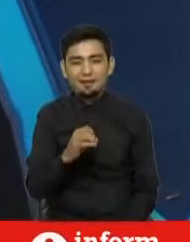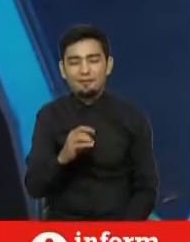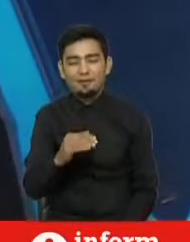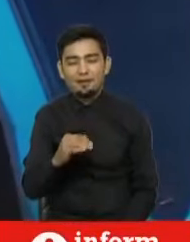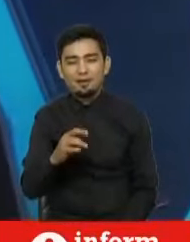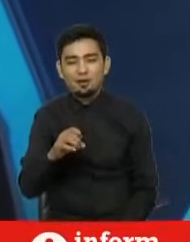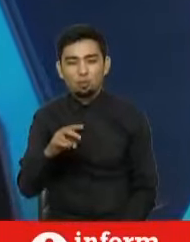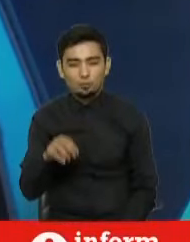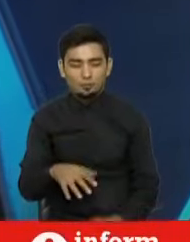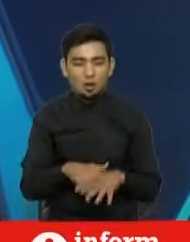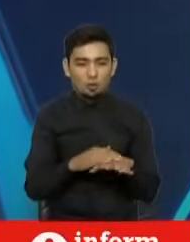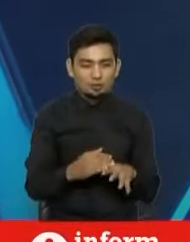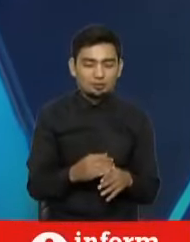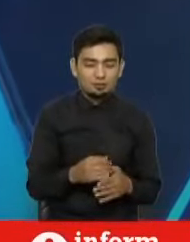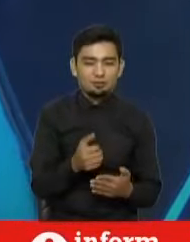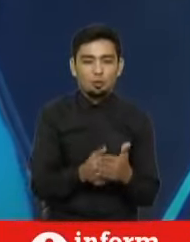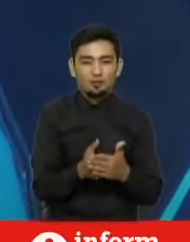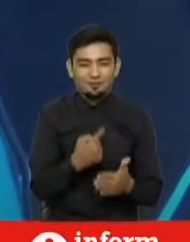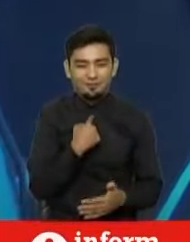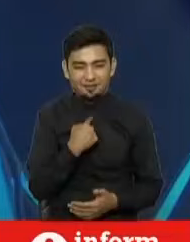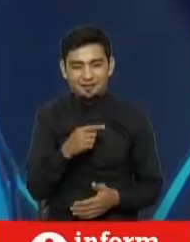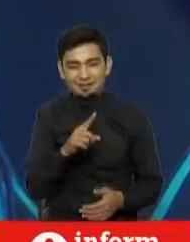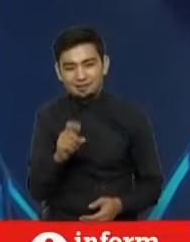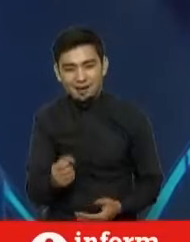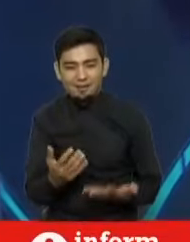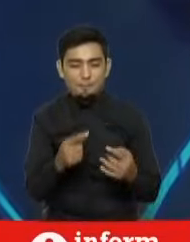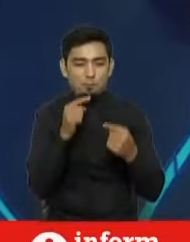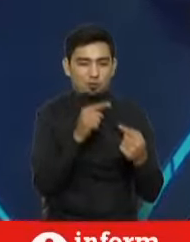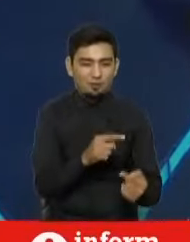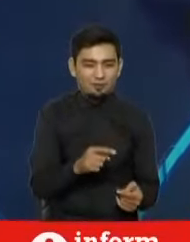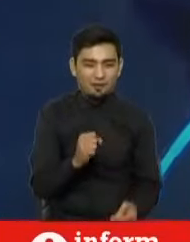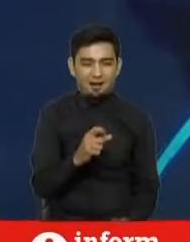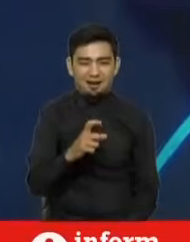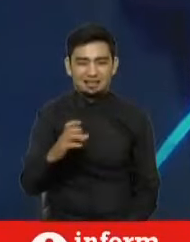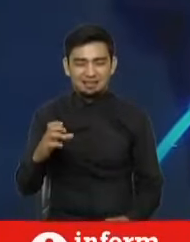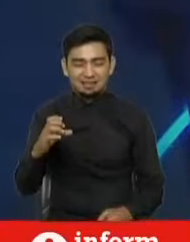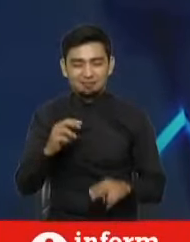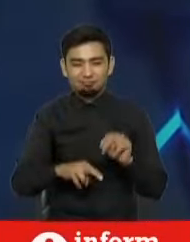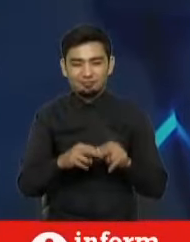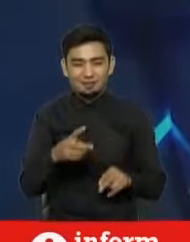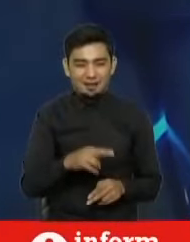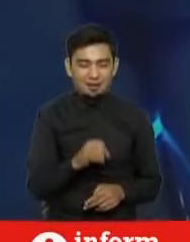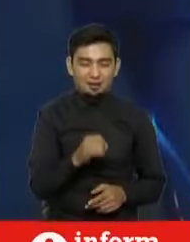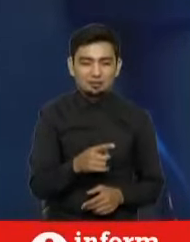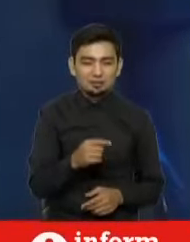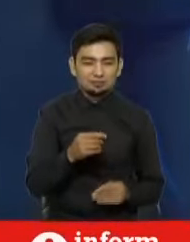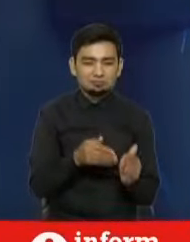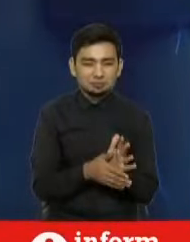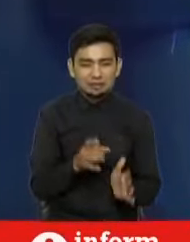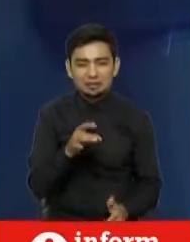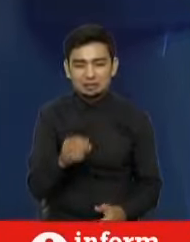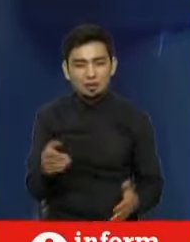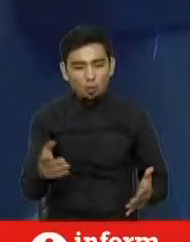смогут проголосовать за или против строительства в стране атомной электростанции. Каковы риски и выгоды, и что думают о